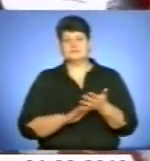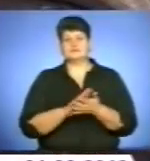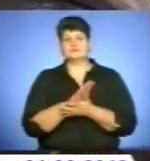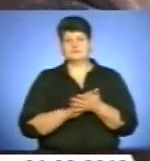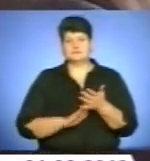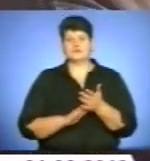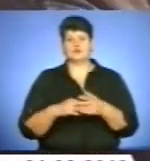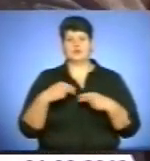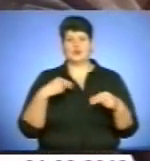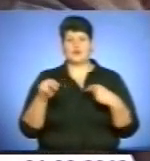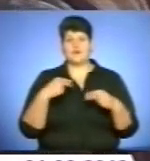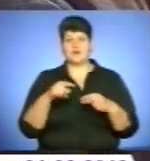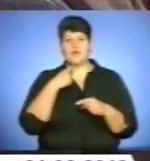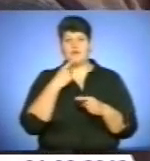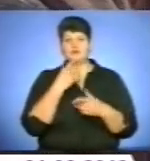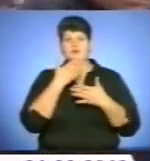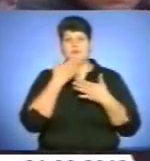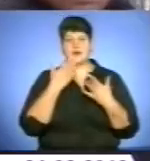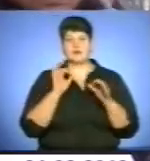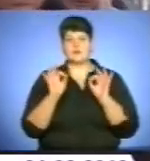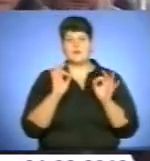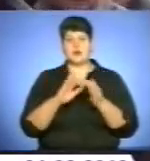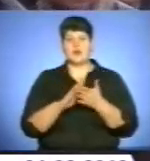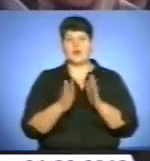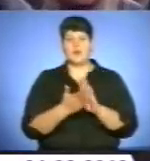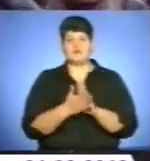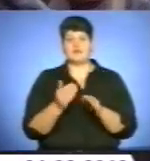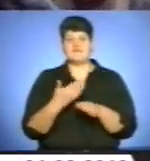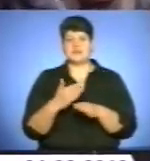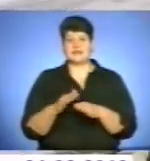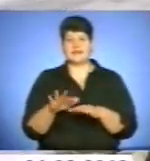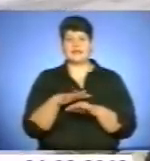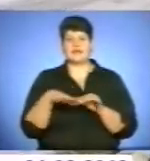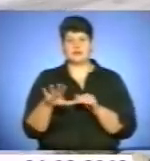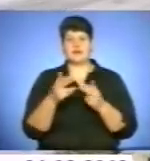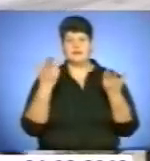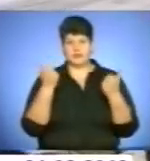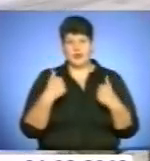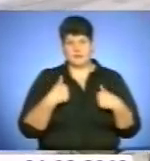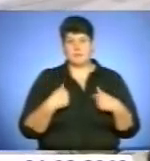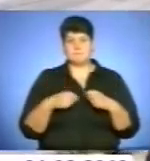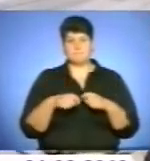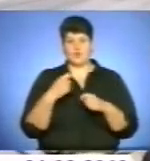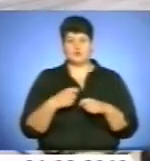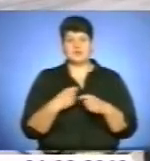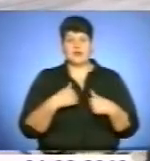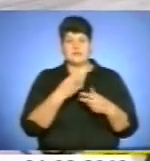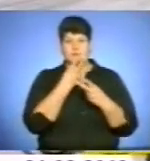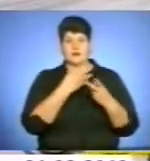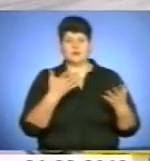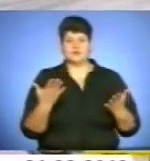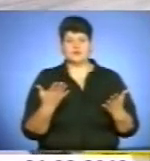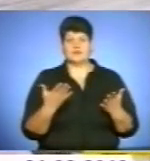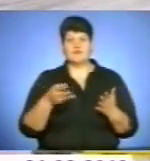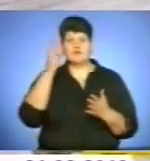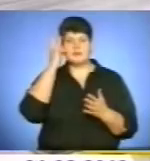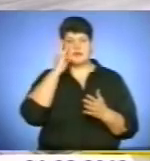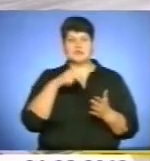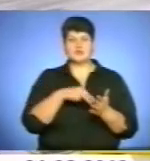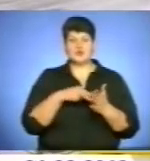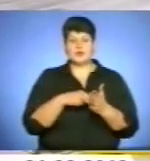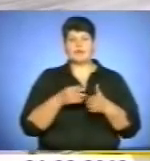не забезпечили належних умов на виділення території. Дані порушники, я це розумію, бо я їжджу, всюди бачу. Бачу, Хмельницького стоять на